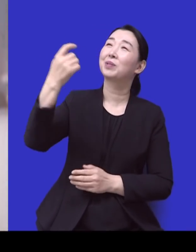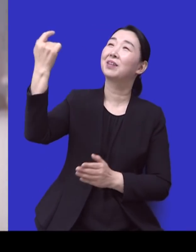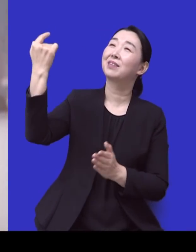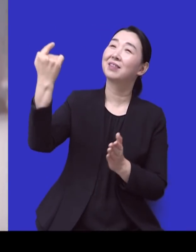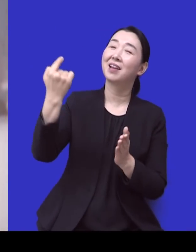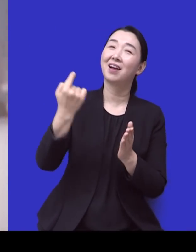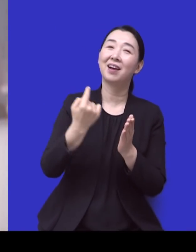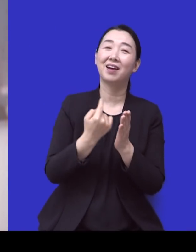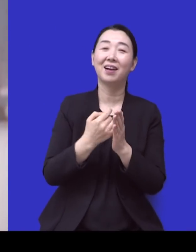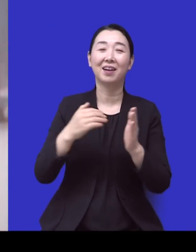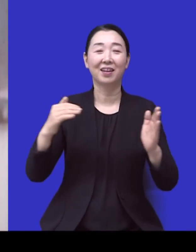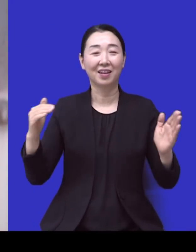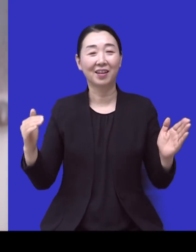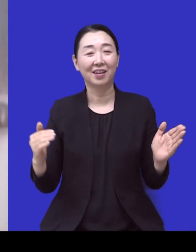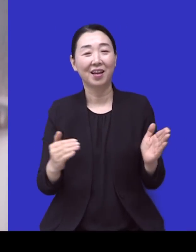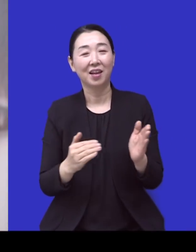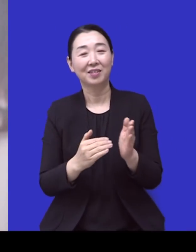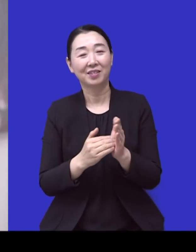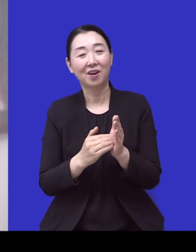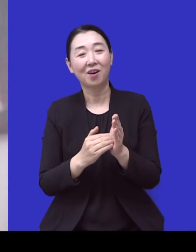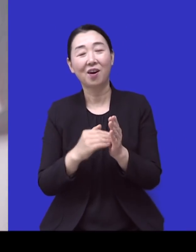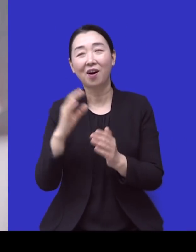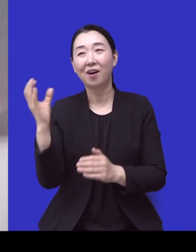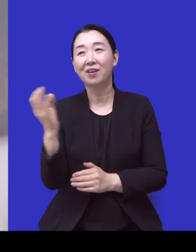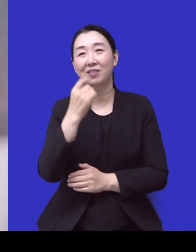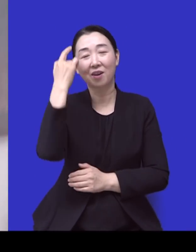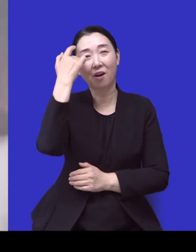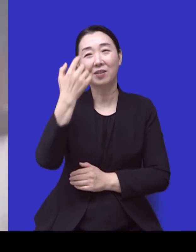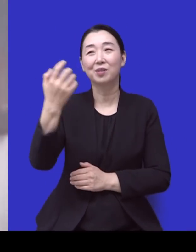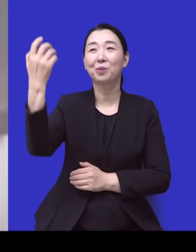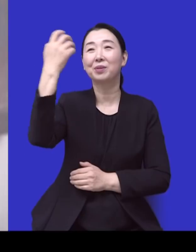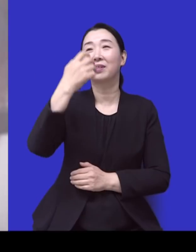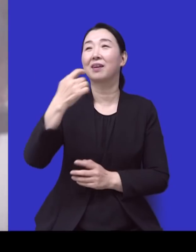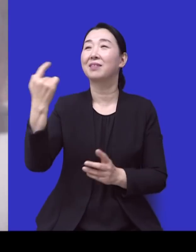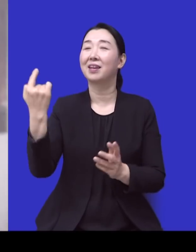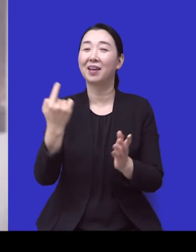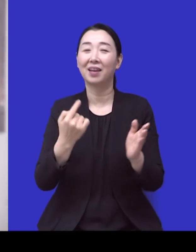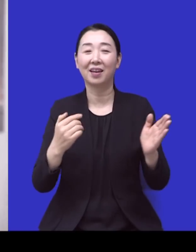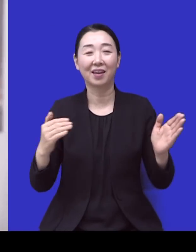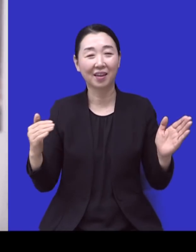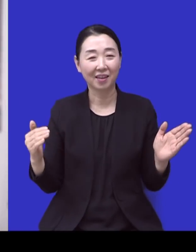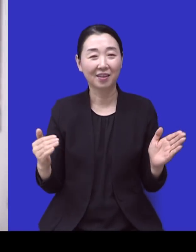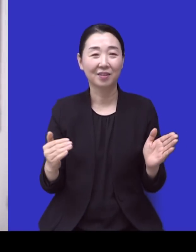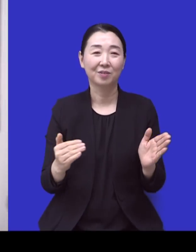성령이 오셨네, 성령이 오셨네,